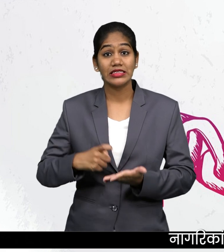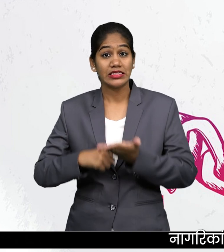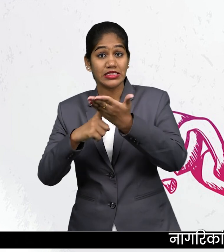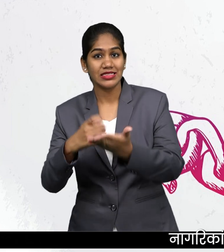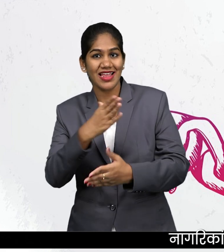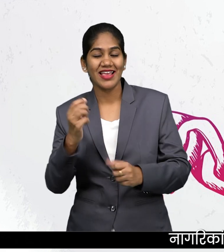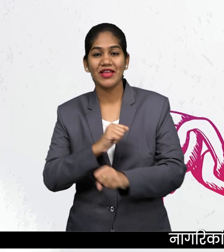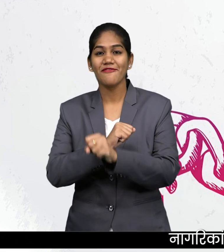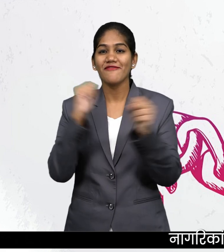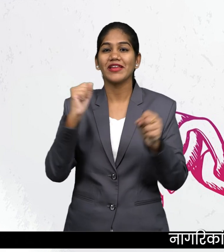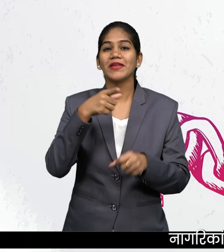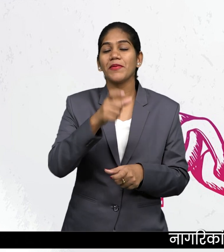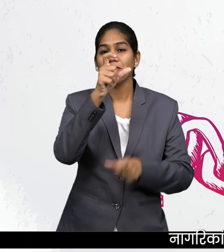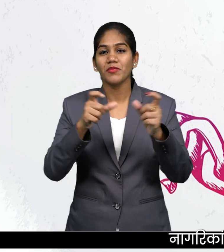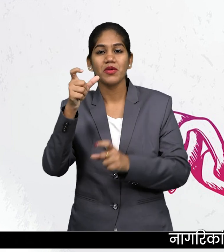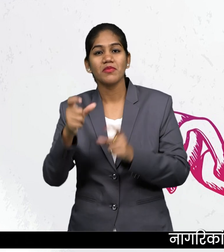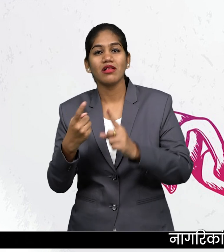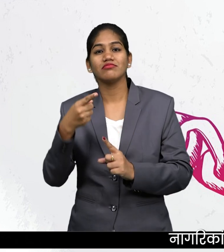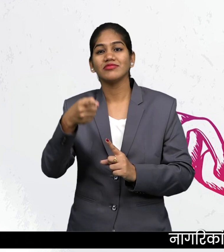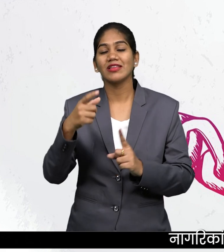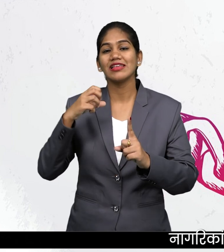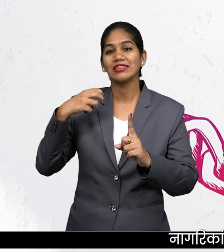नागरिकांचा सन्मान आणि स्वतंत्र.